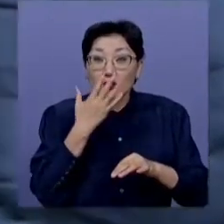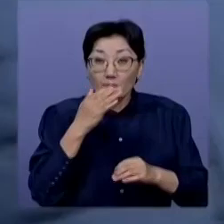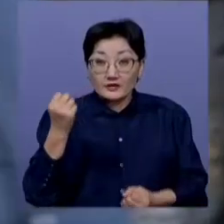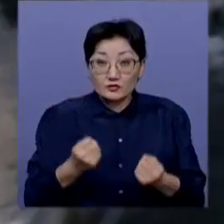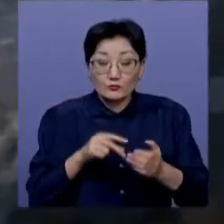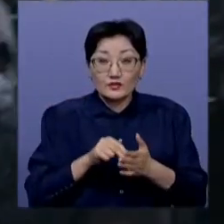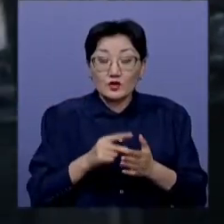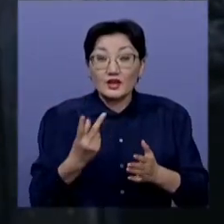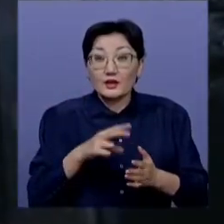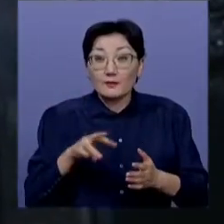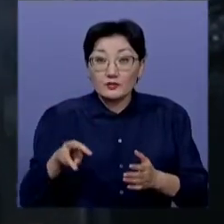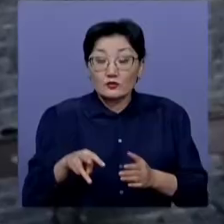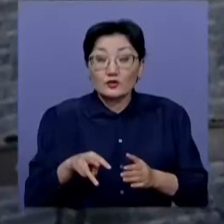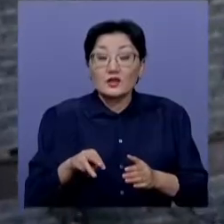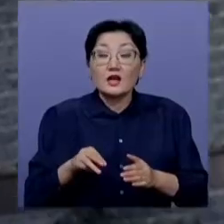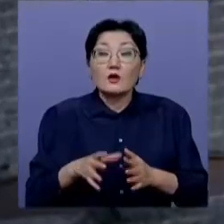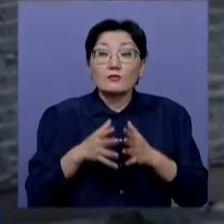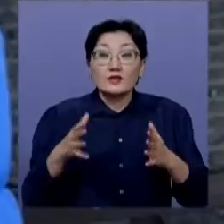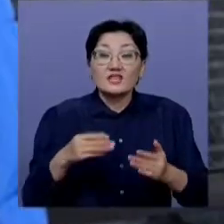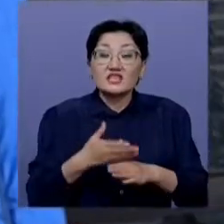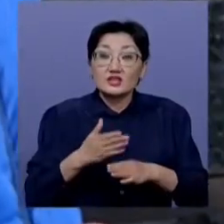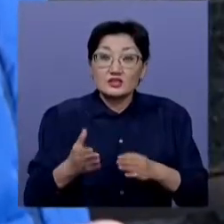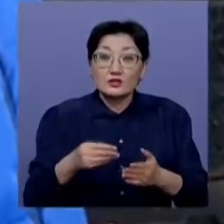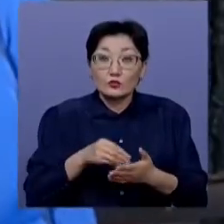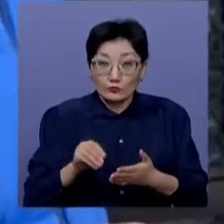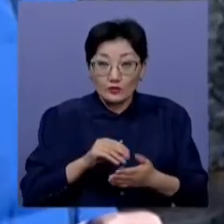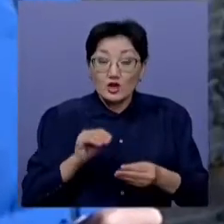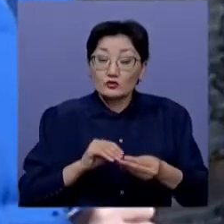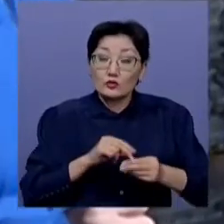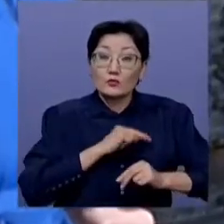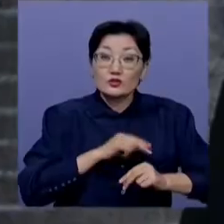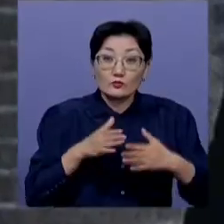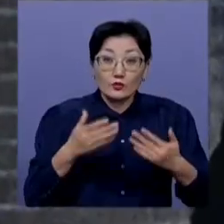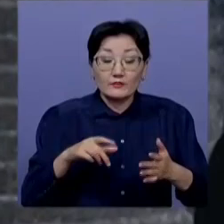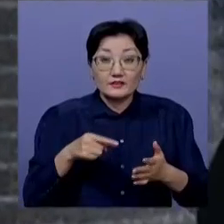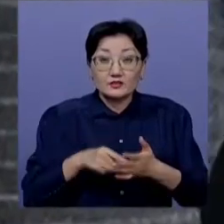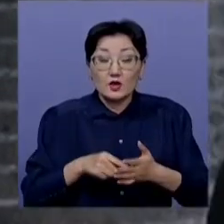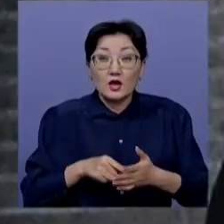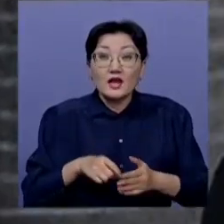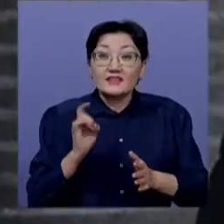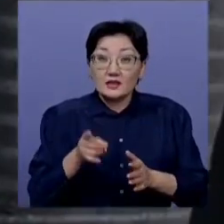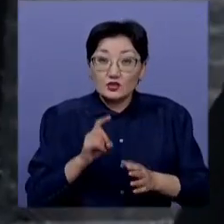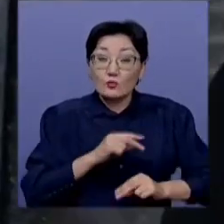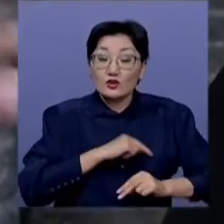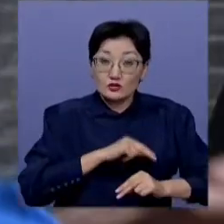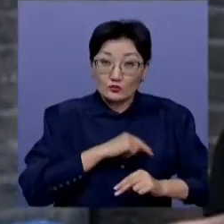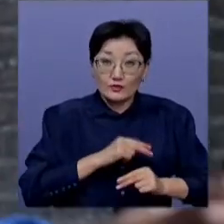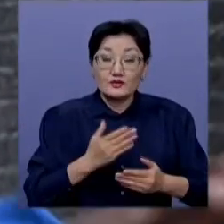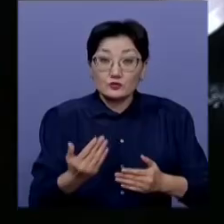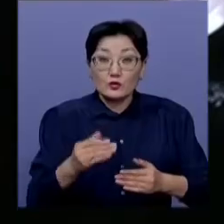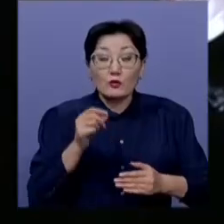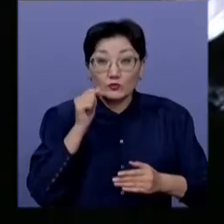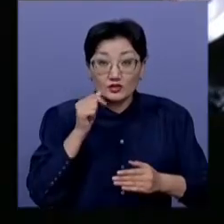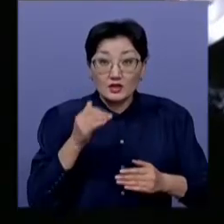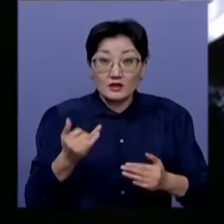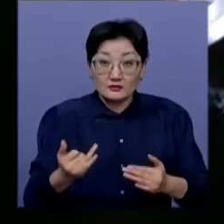машинасының құны 2 миллионнан асады. Оны да несиеге алыпты. Тұрақты жұмысы жоқ. Қала арасында адам тасып, бала-шағасының нәпақасын осы